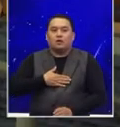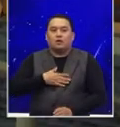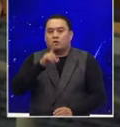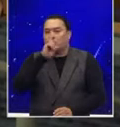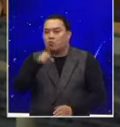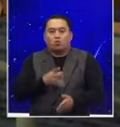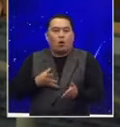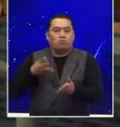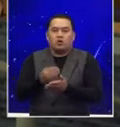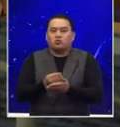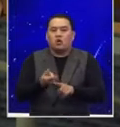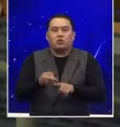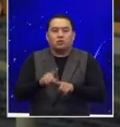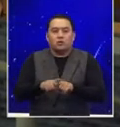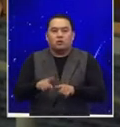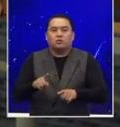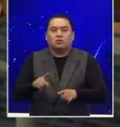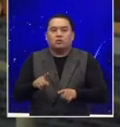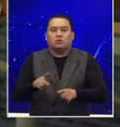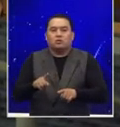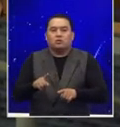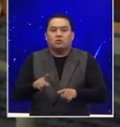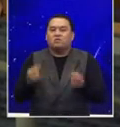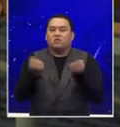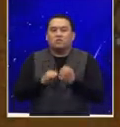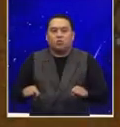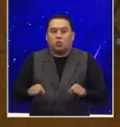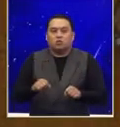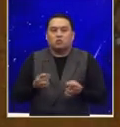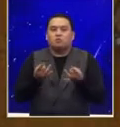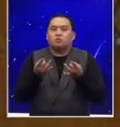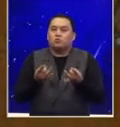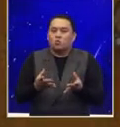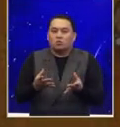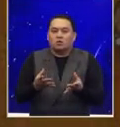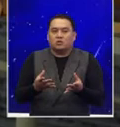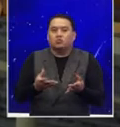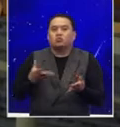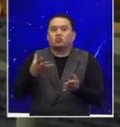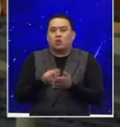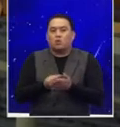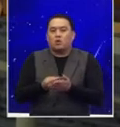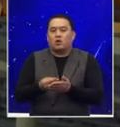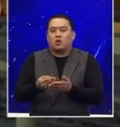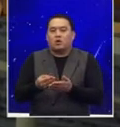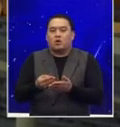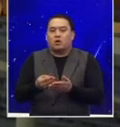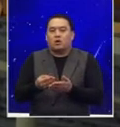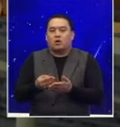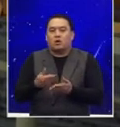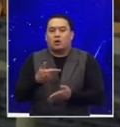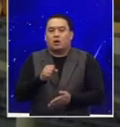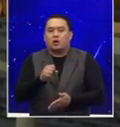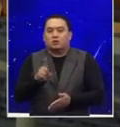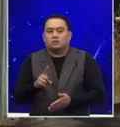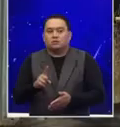данную сумму, потому что данная сумма, я считаю, это нереально и неправомерно. Сумма была аннулирована. Но почему-то Трансгаз